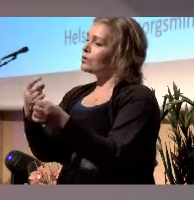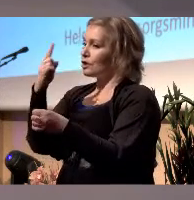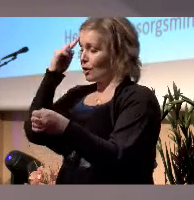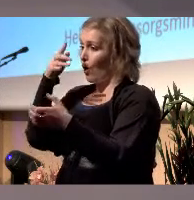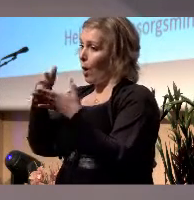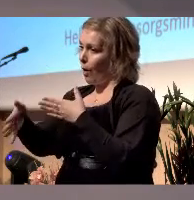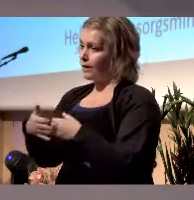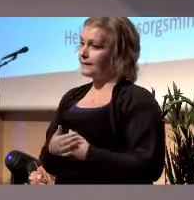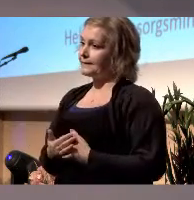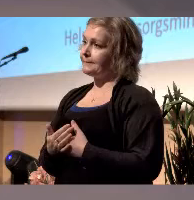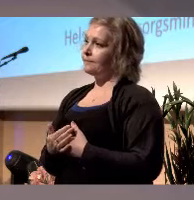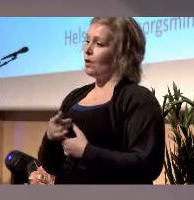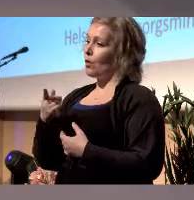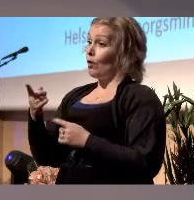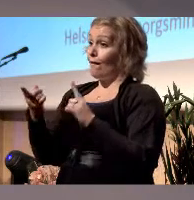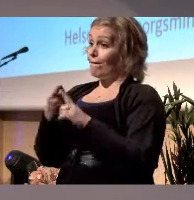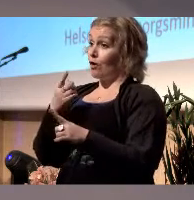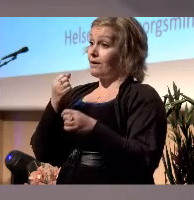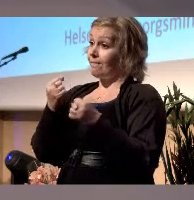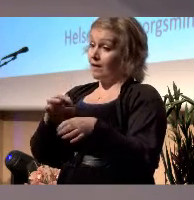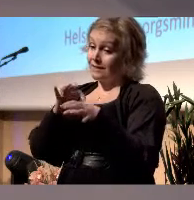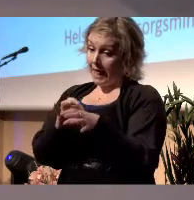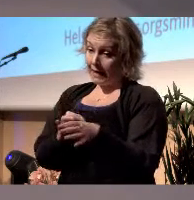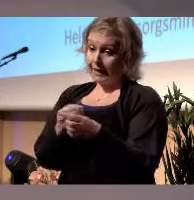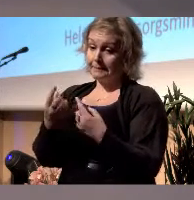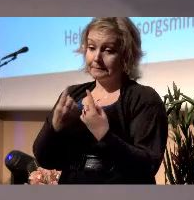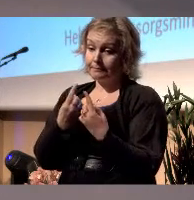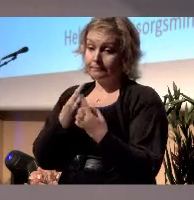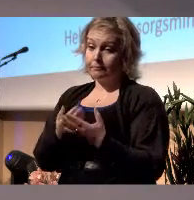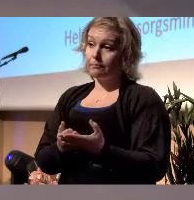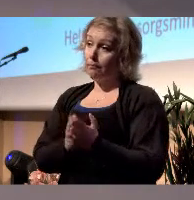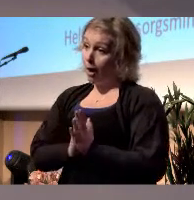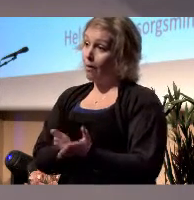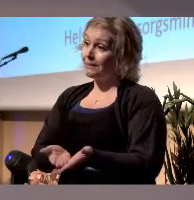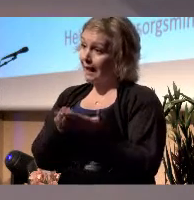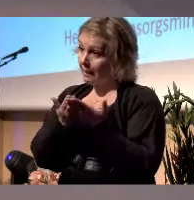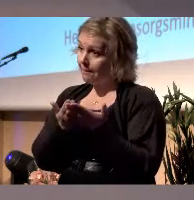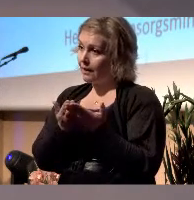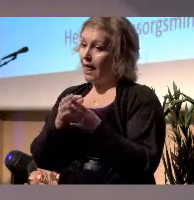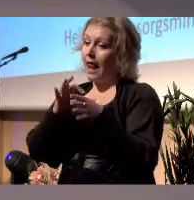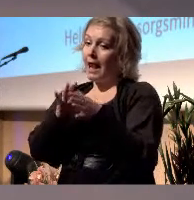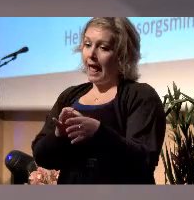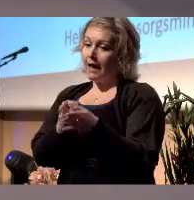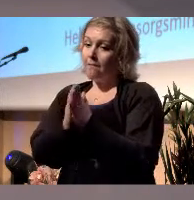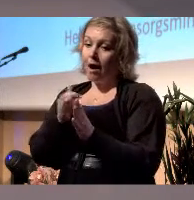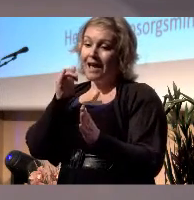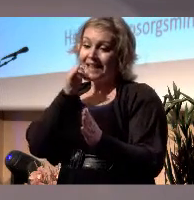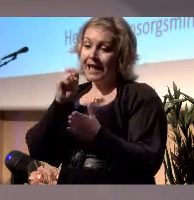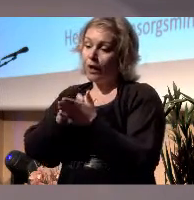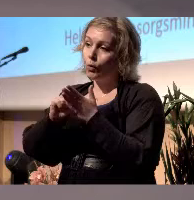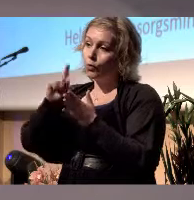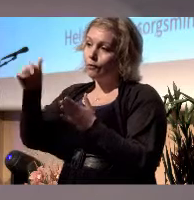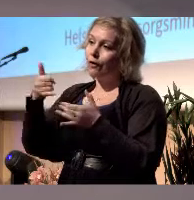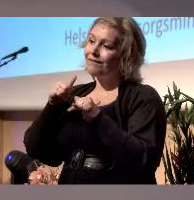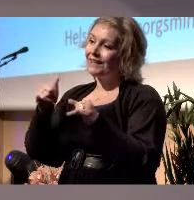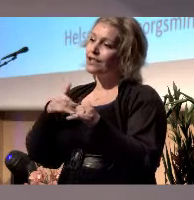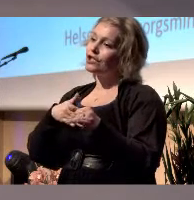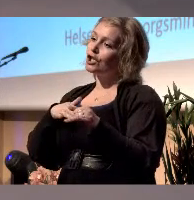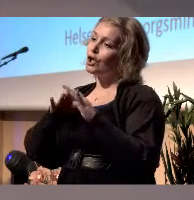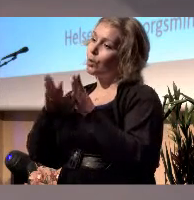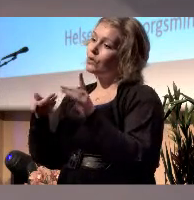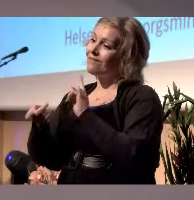psykolog. Hun gikk først til fastlegen og ba om hjelp. Legen ba henne ringe kontoret for fritt